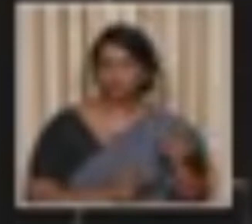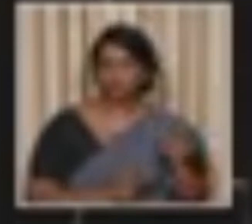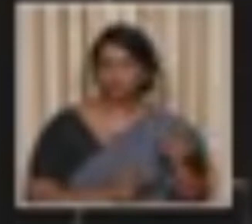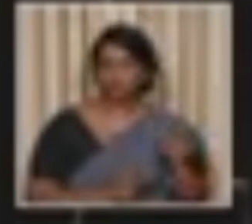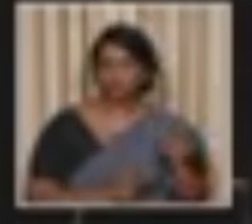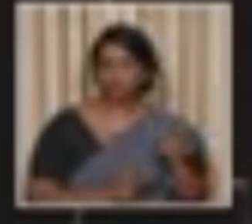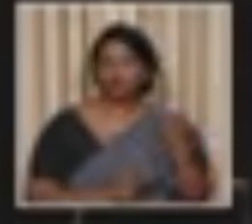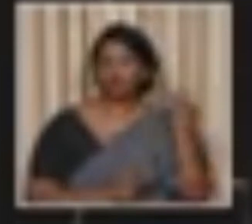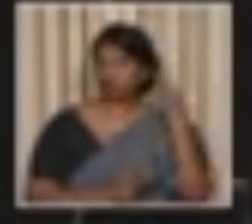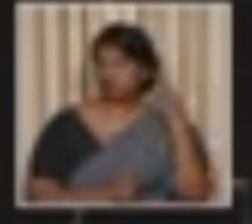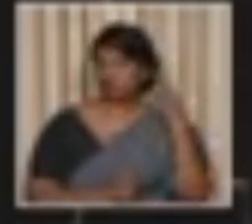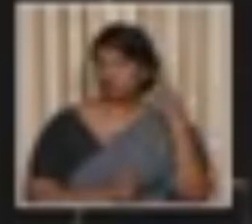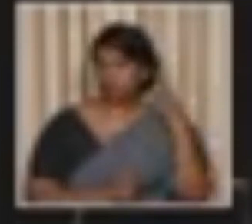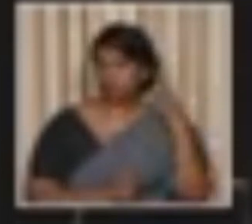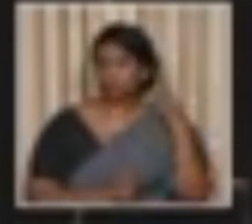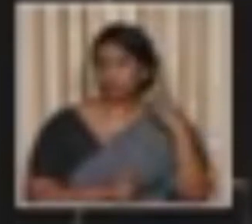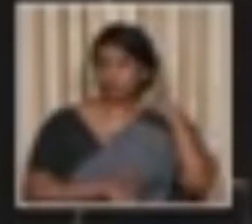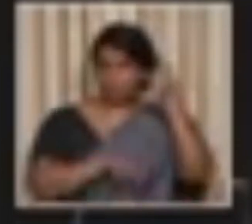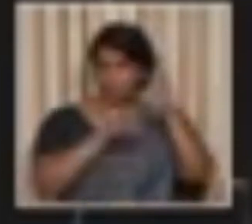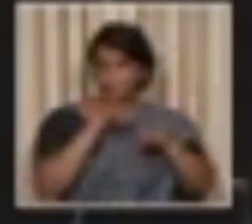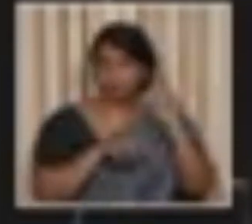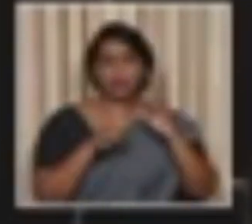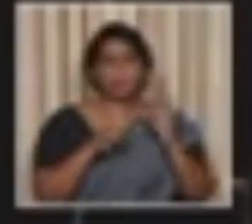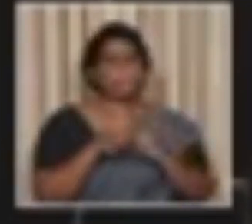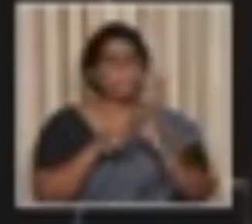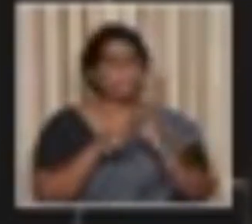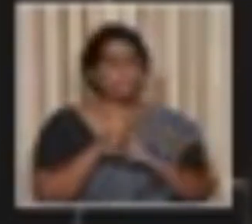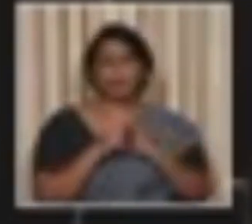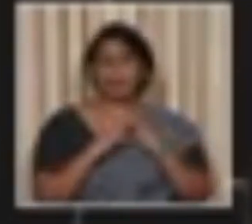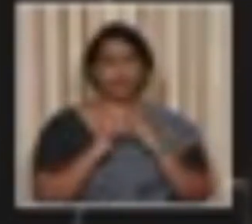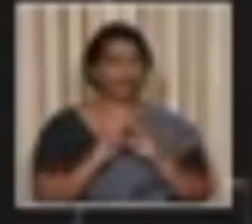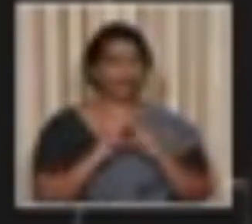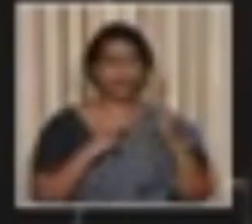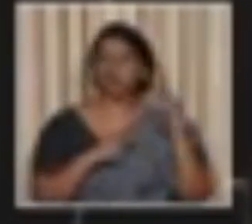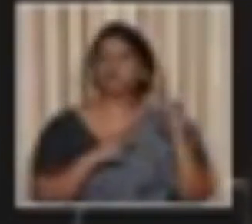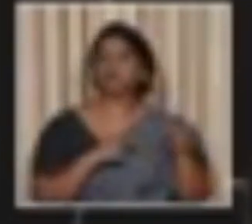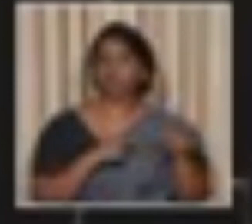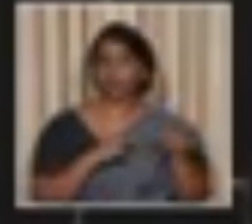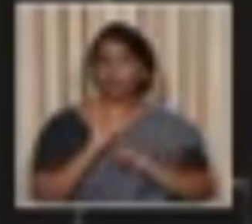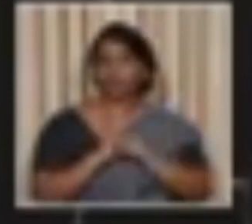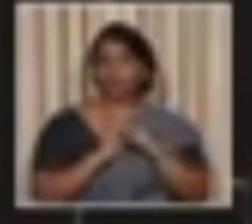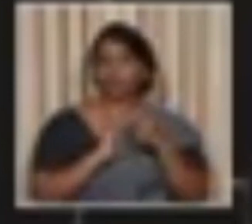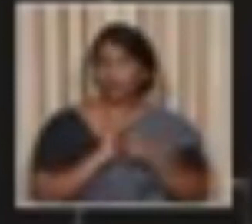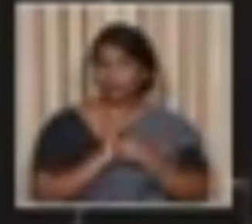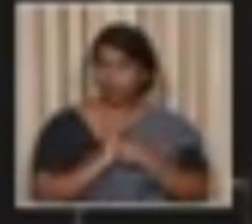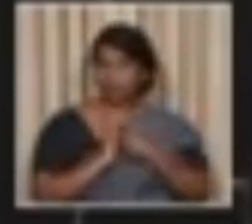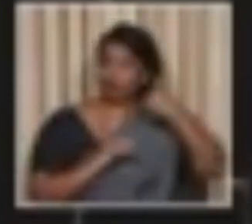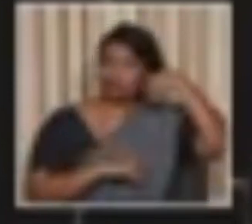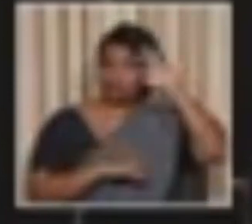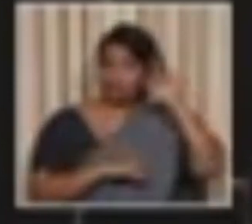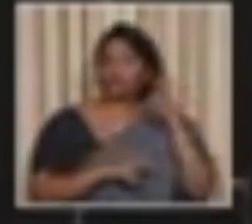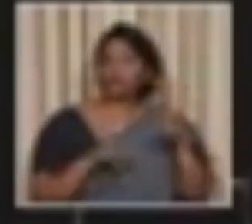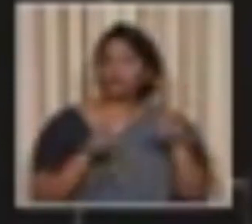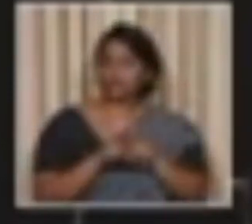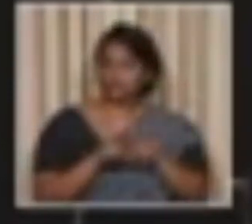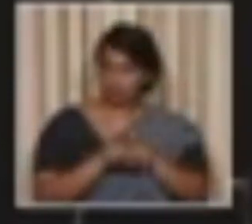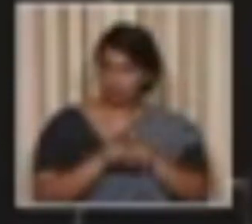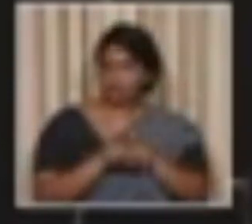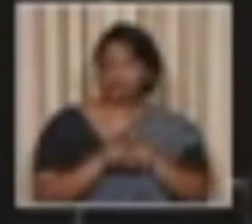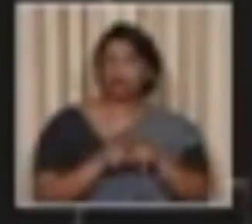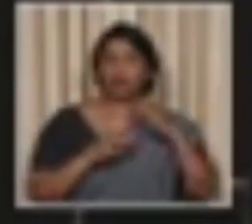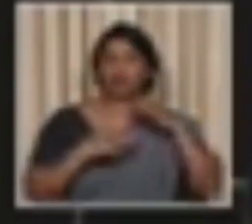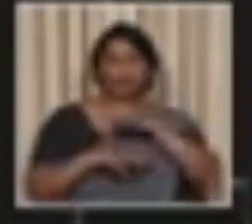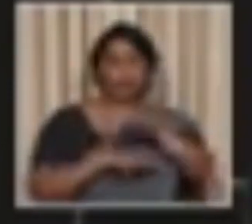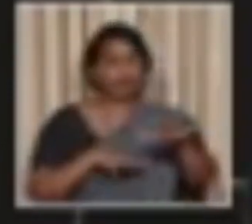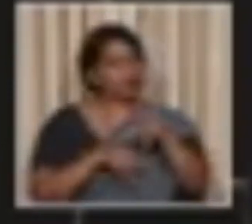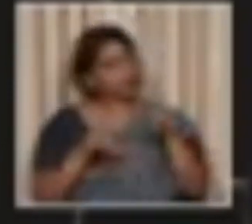முஸ்லீம் சமூகத்தினுடைய பிரச்சனைகள் என்பவை வேறு. வடகிழக்கிலே தொல்லியல் ரீதியாக அதே போன்று புவியியல் ரீதியாக பல்வேறு பிரச்சனைகள்